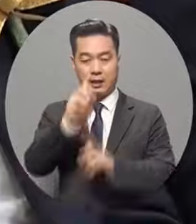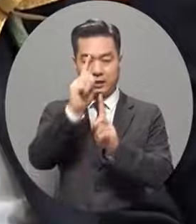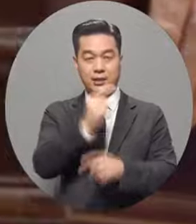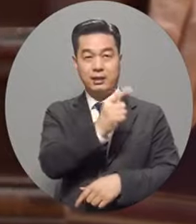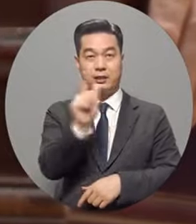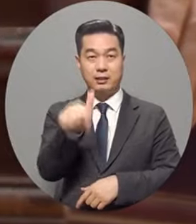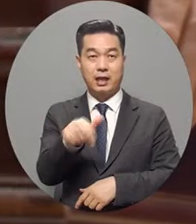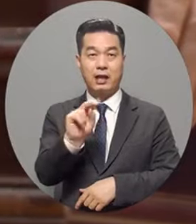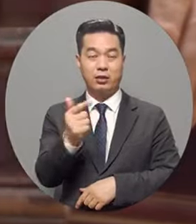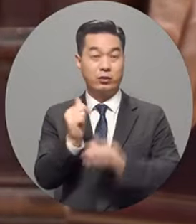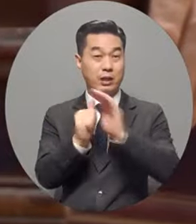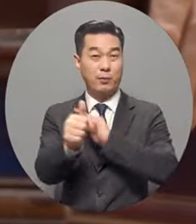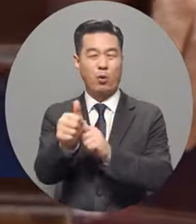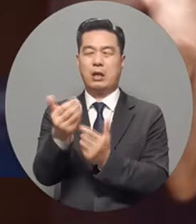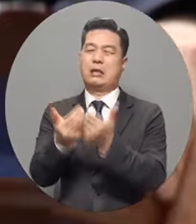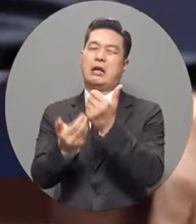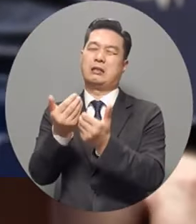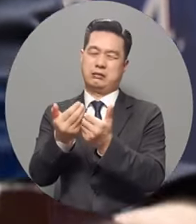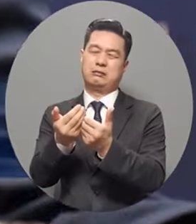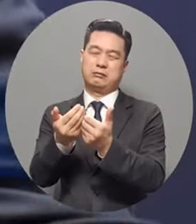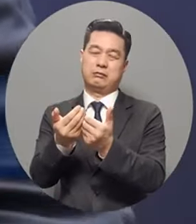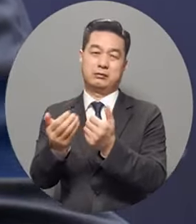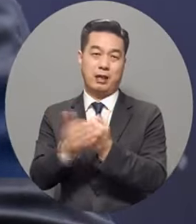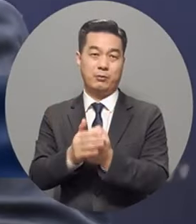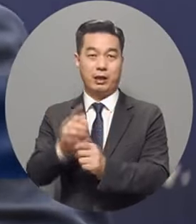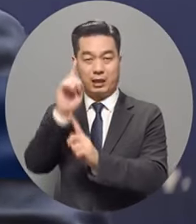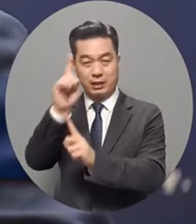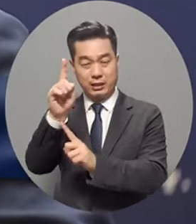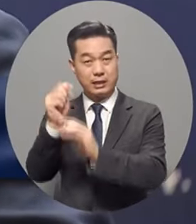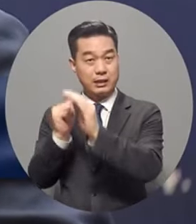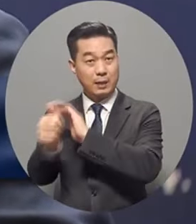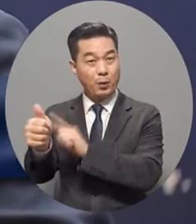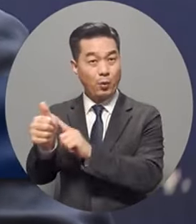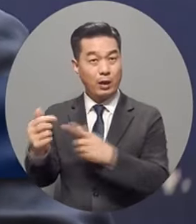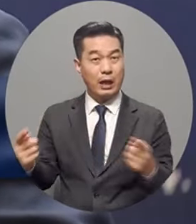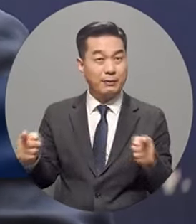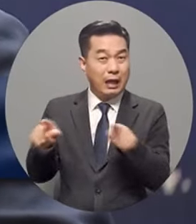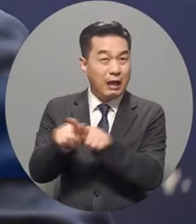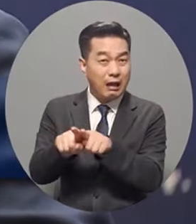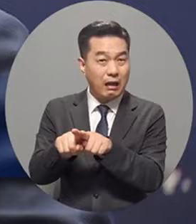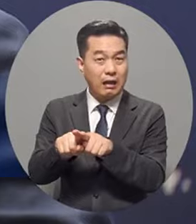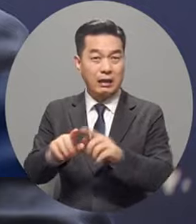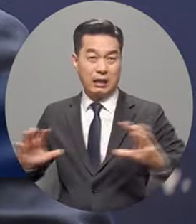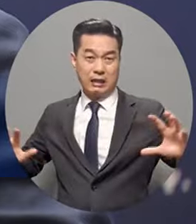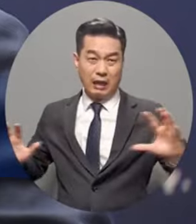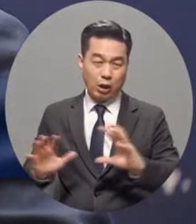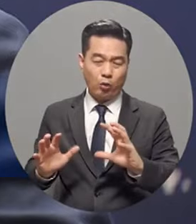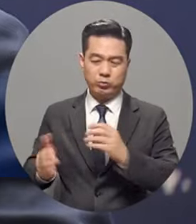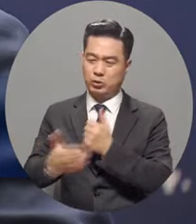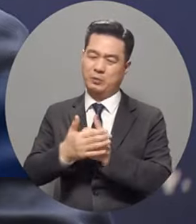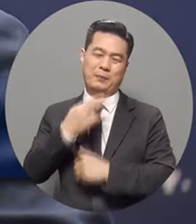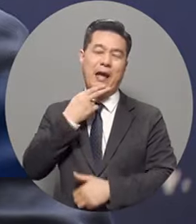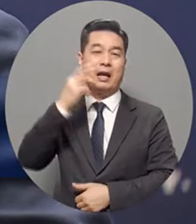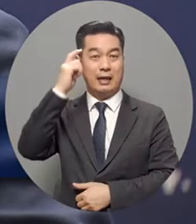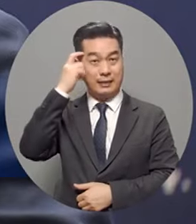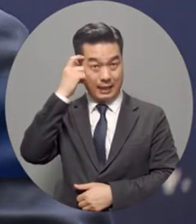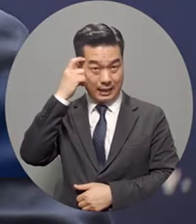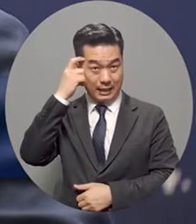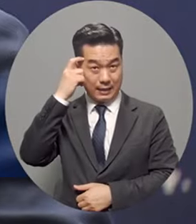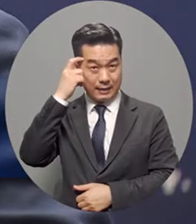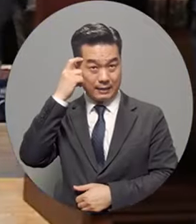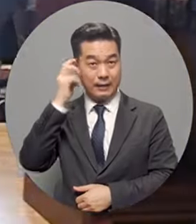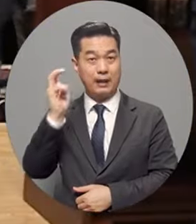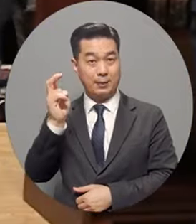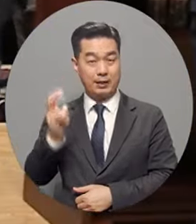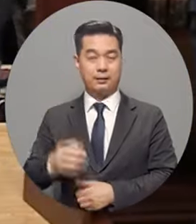꼽았습니다. 이낙연 대표하고 하게 되면 대통합에 도움이 안 된다 이런 판단하셨지 않았을